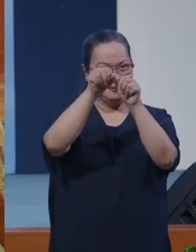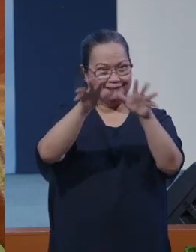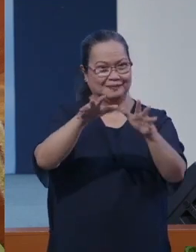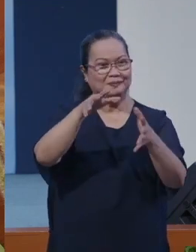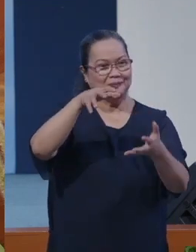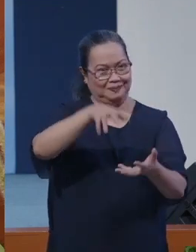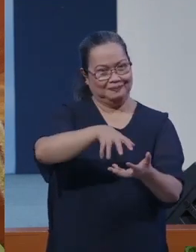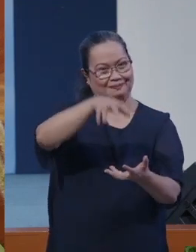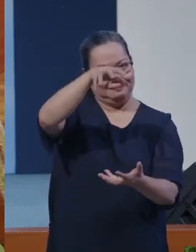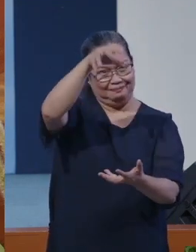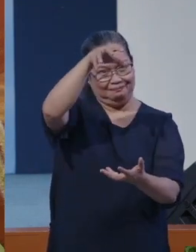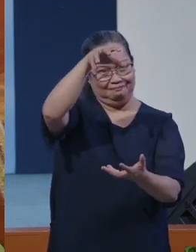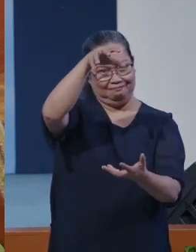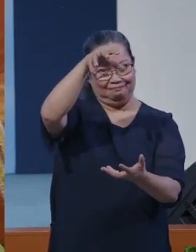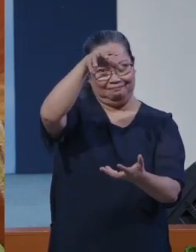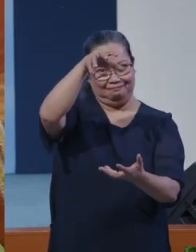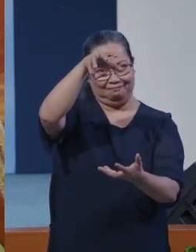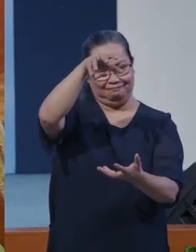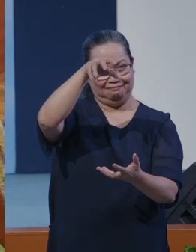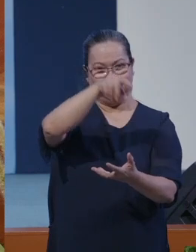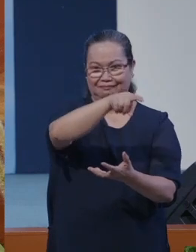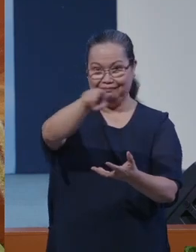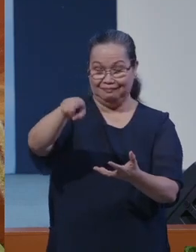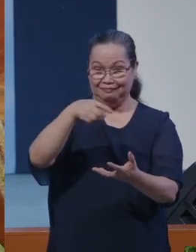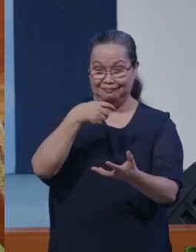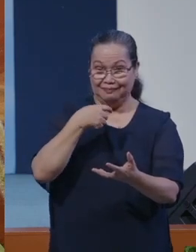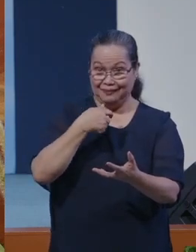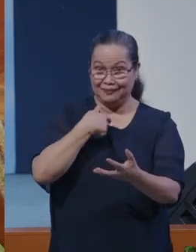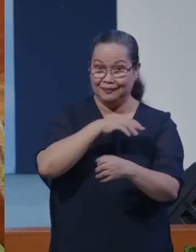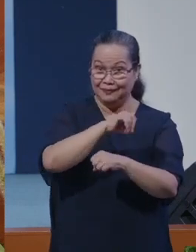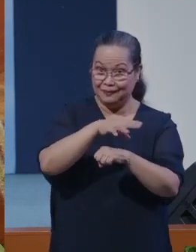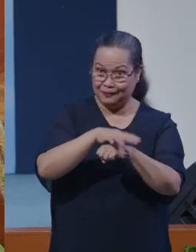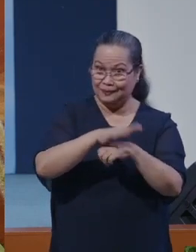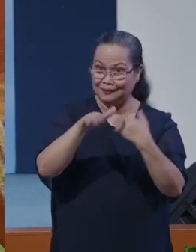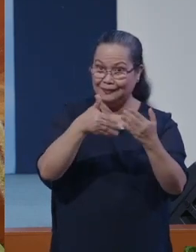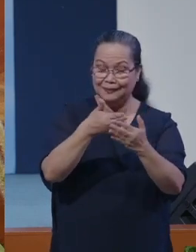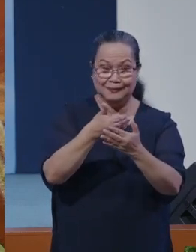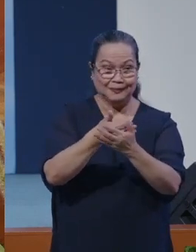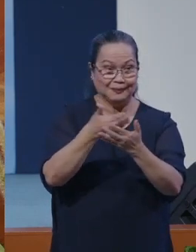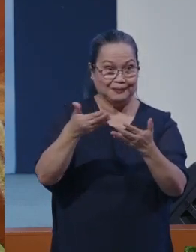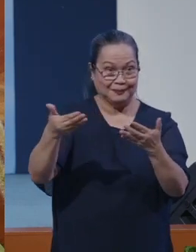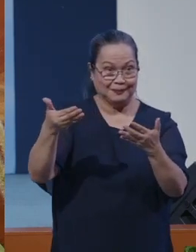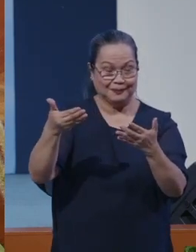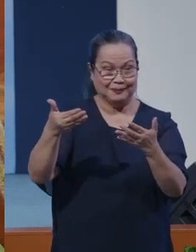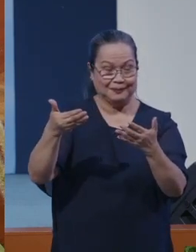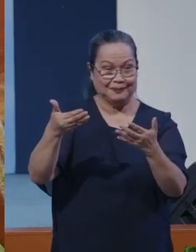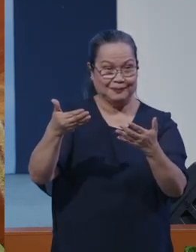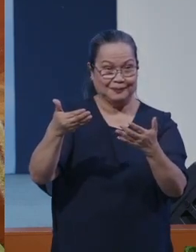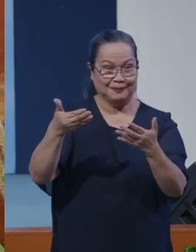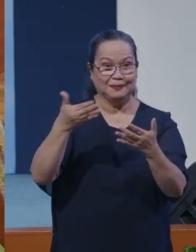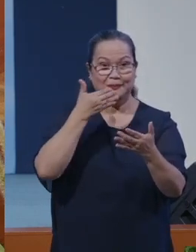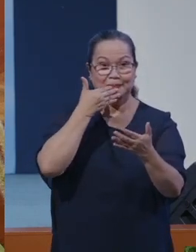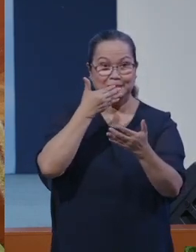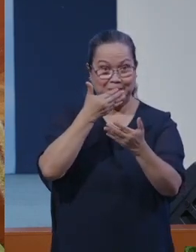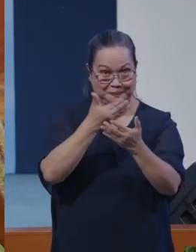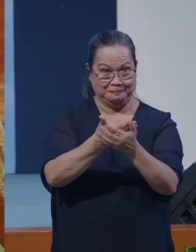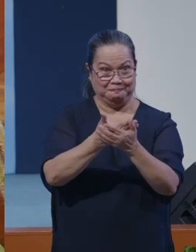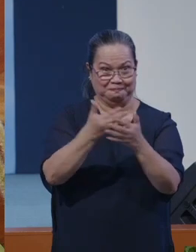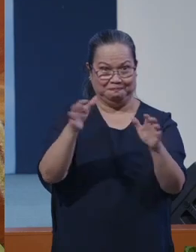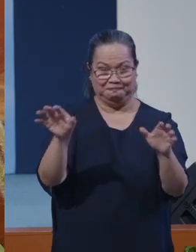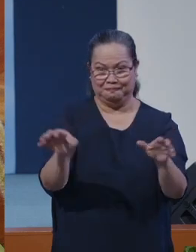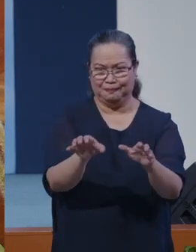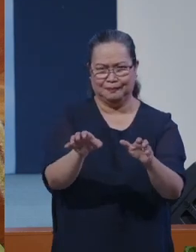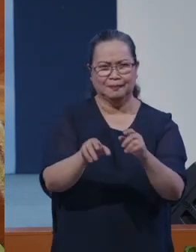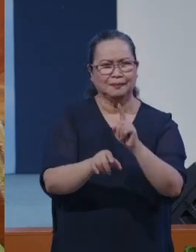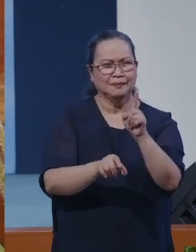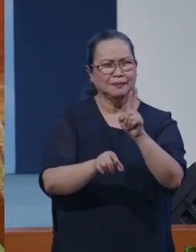Diyos. You may abound in every or all good work.